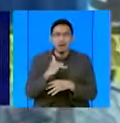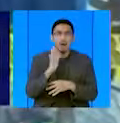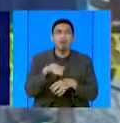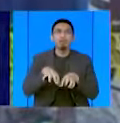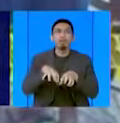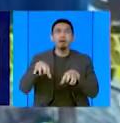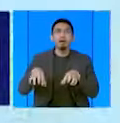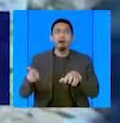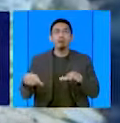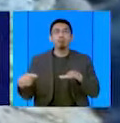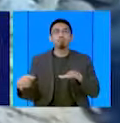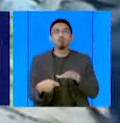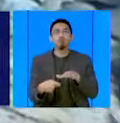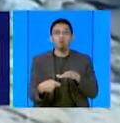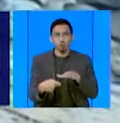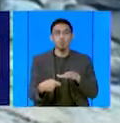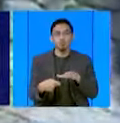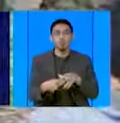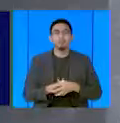dibunuh tetangganya sendiri untuk pesugihan.